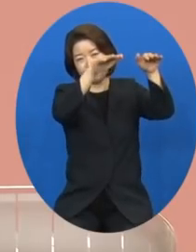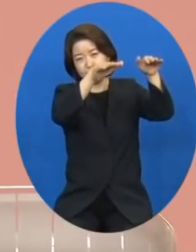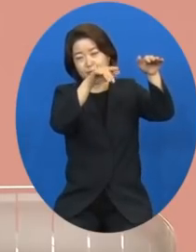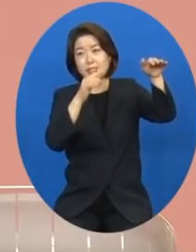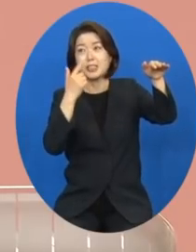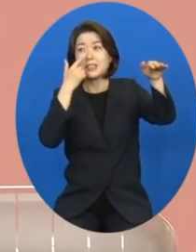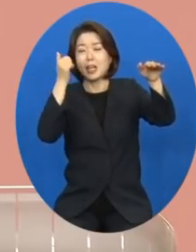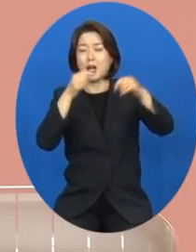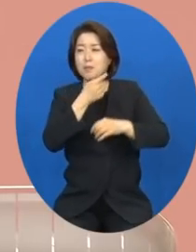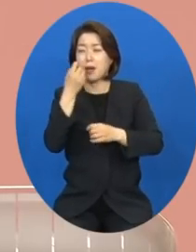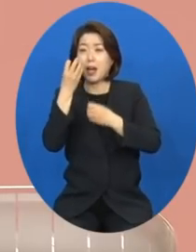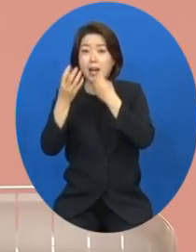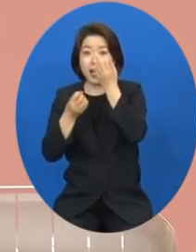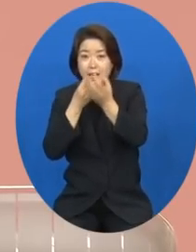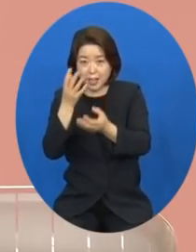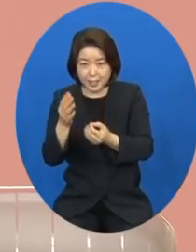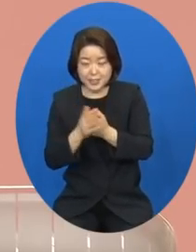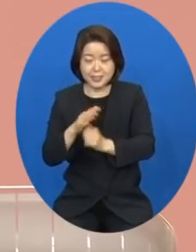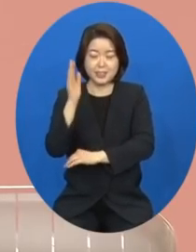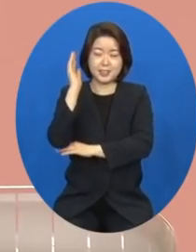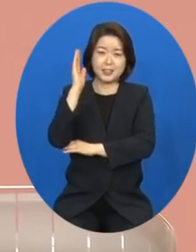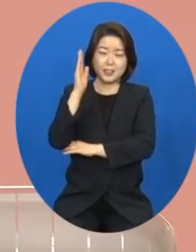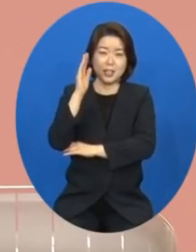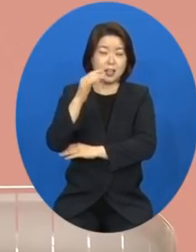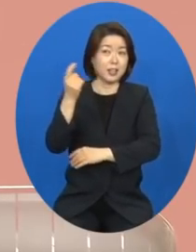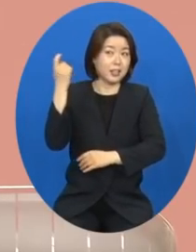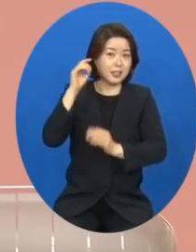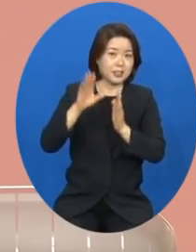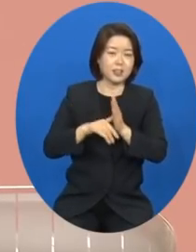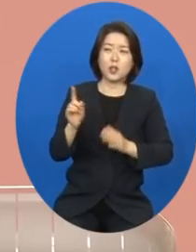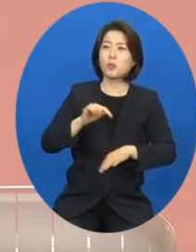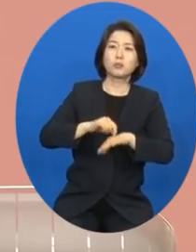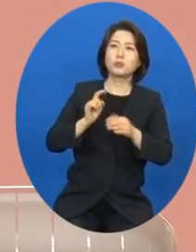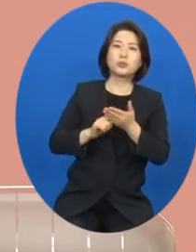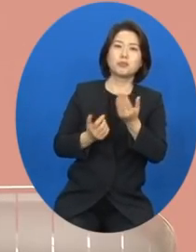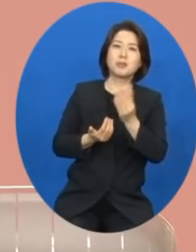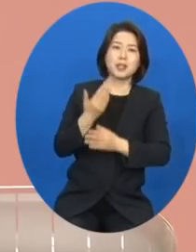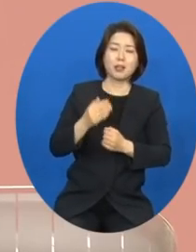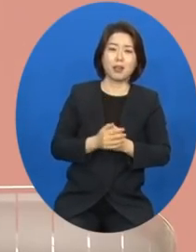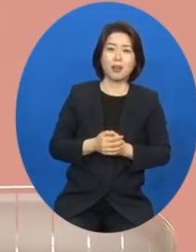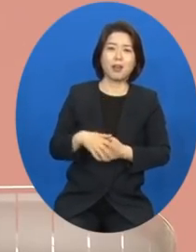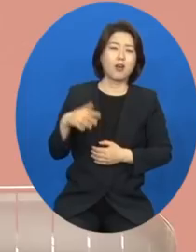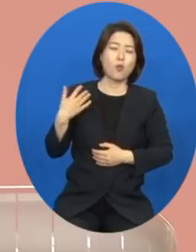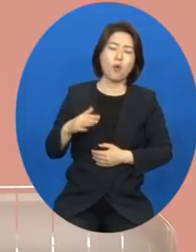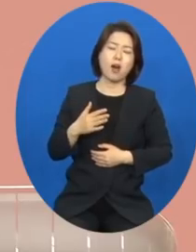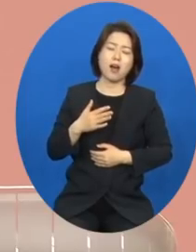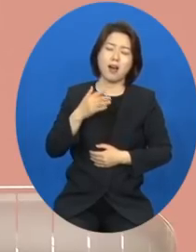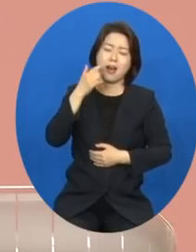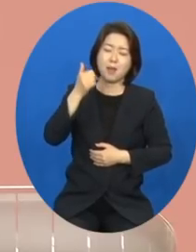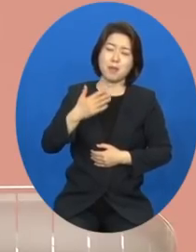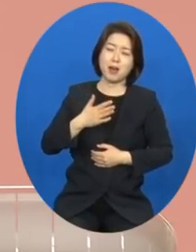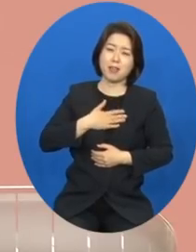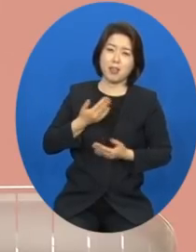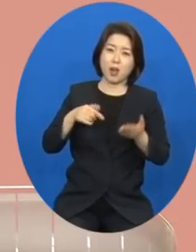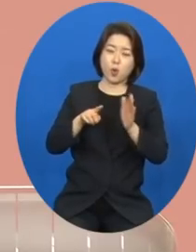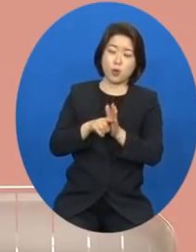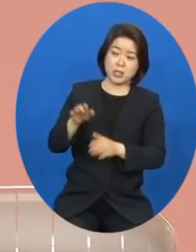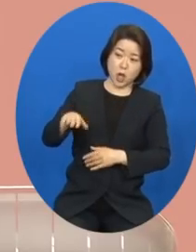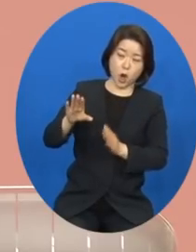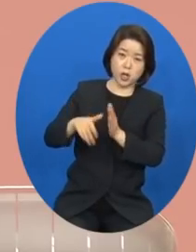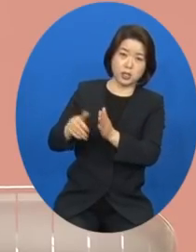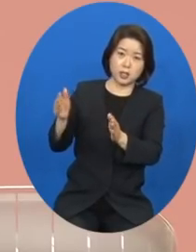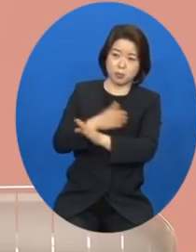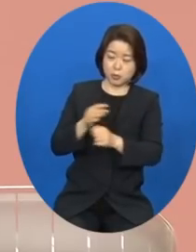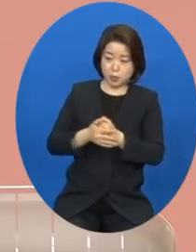아빠의 간증 아빠의 그 이야기를 드릴 때 어떤 망이 될것 같으세요 와 아빠가 나를 위해서 어릴적부터 태어나자마자